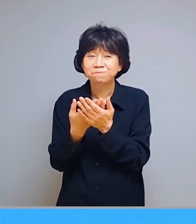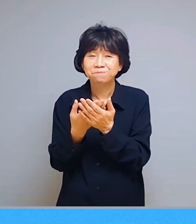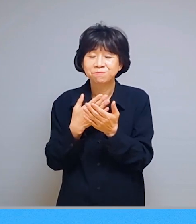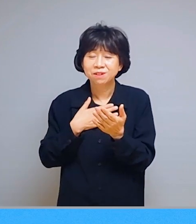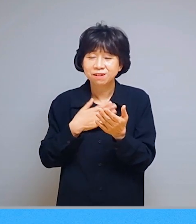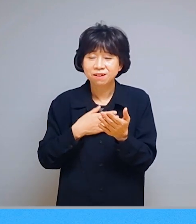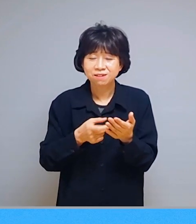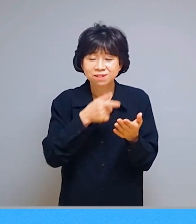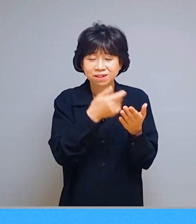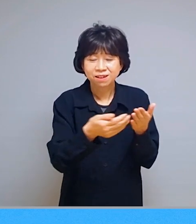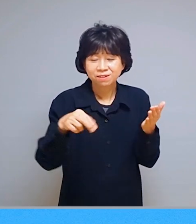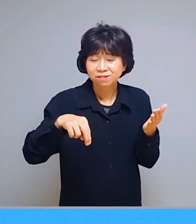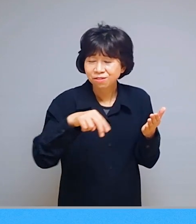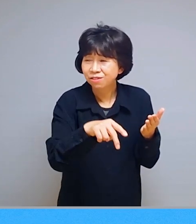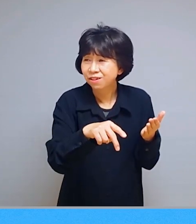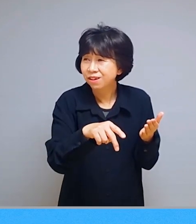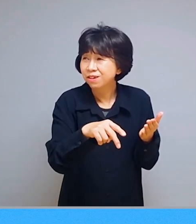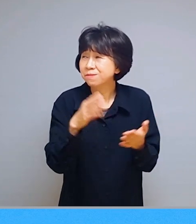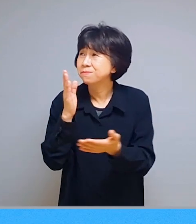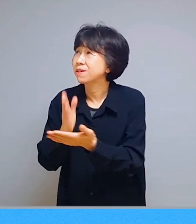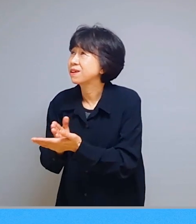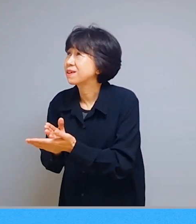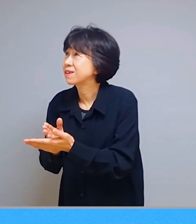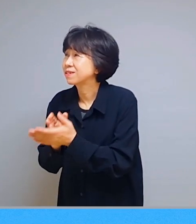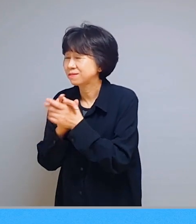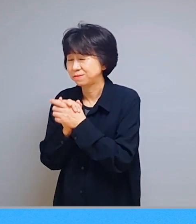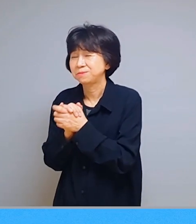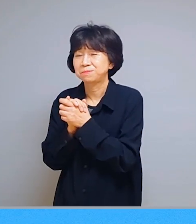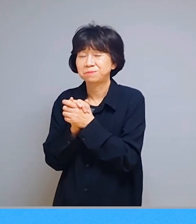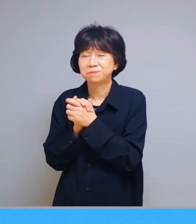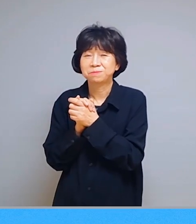제가 이 강을 건너갈까요? 말까요? 하나님.